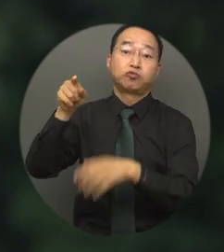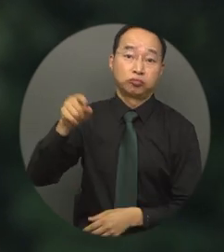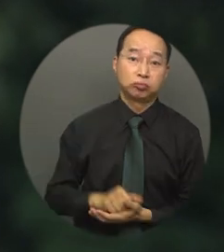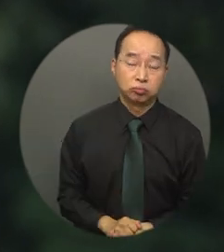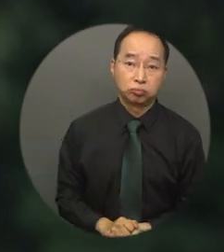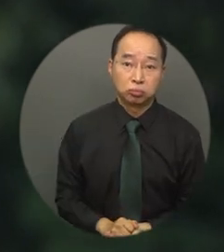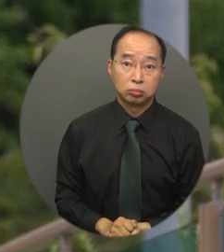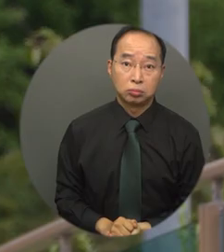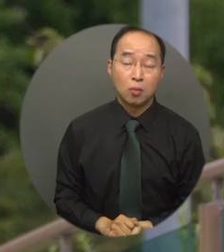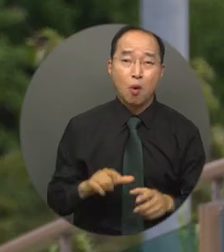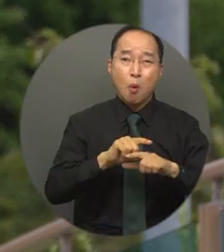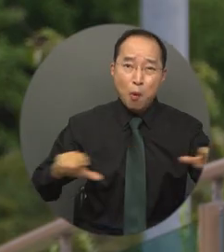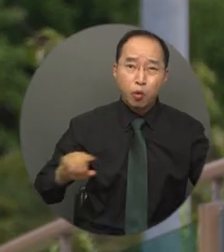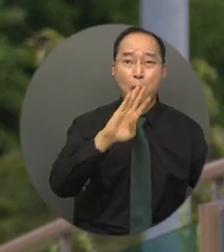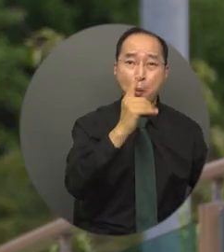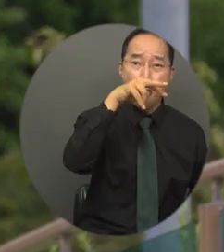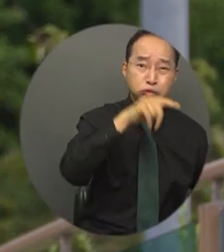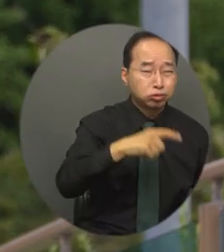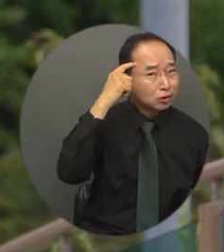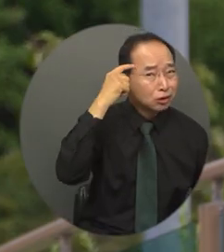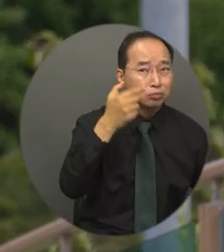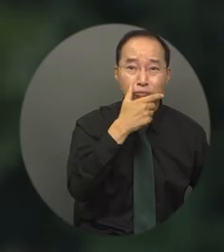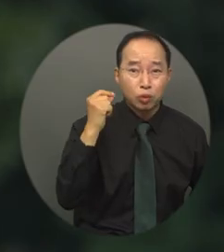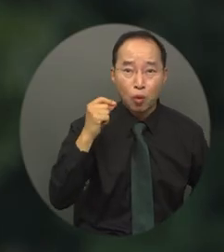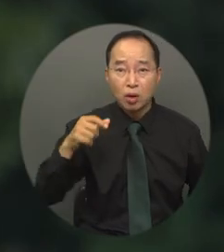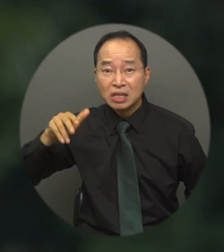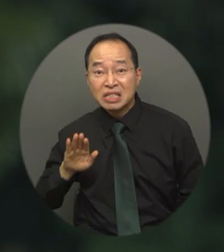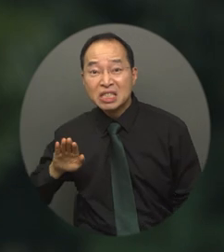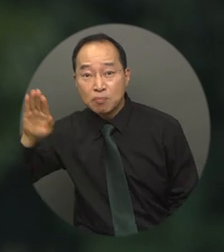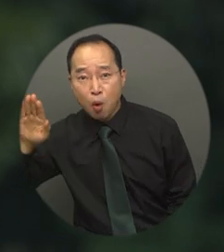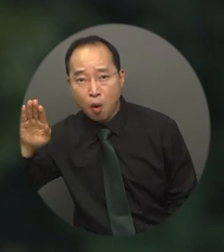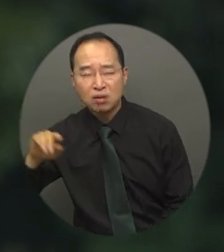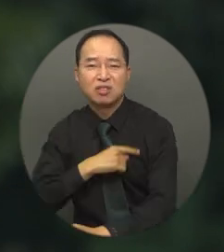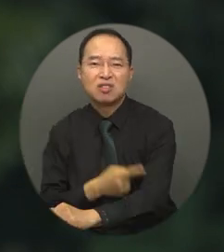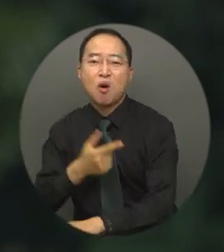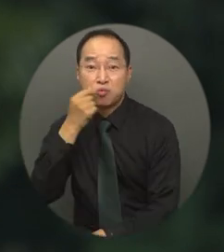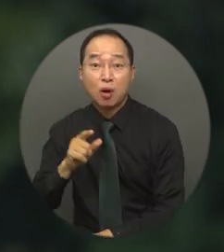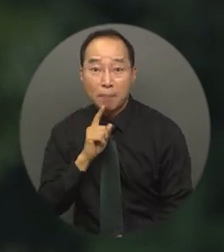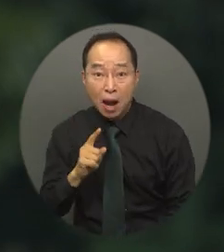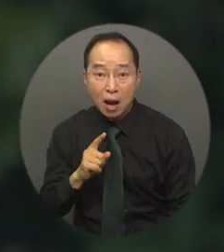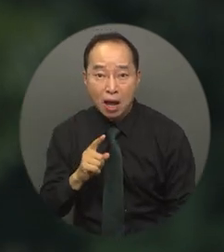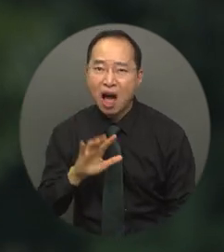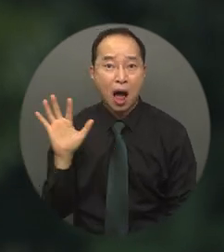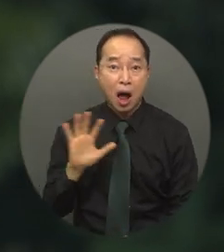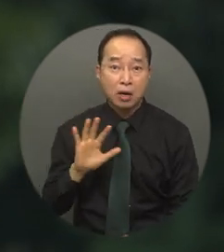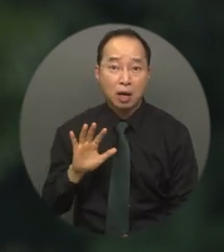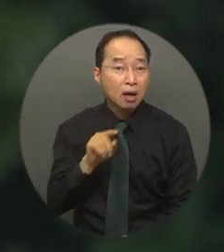의지가 부족하고 진보는 능력이 부족하다고 합니다. 아닙니다. 이제 보수와 진보는